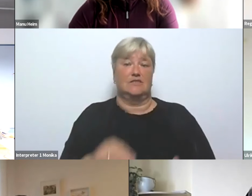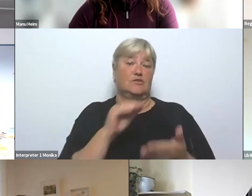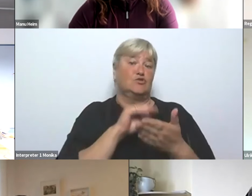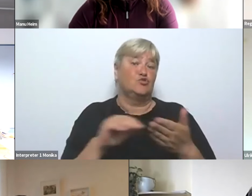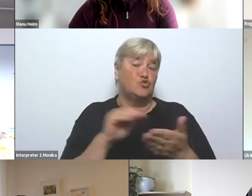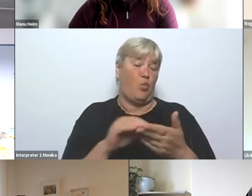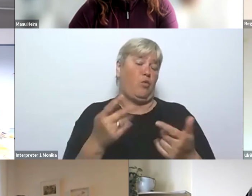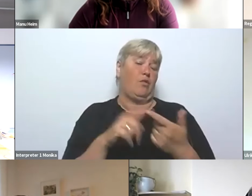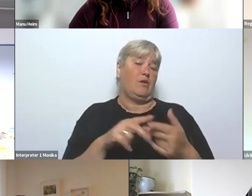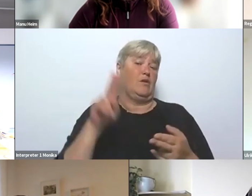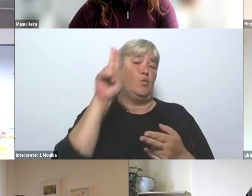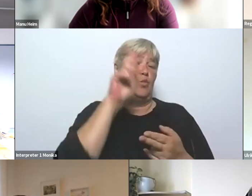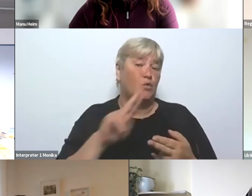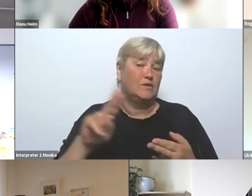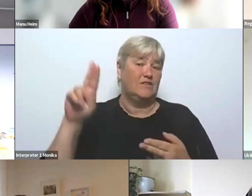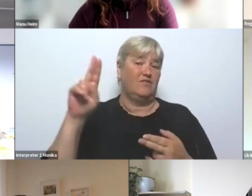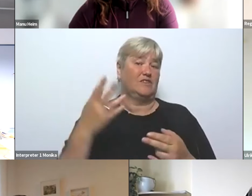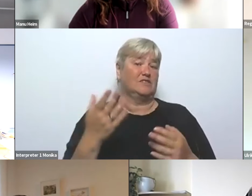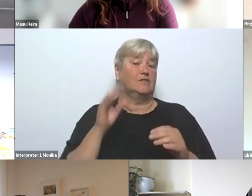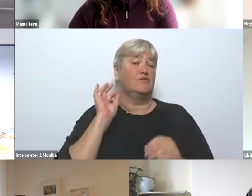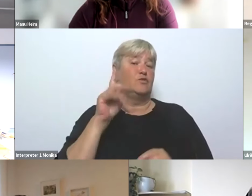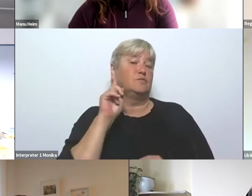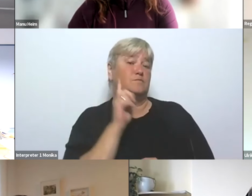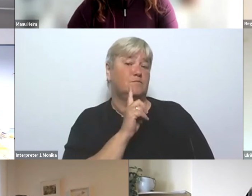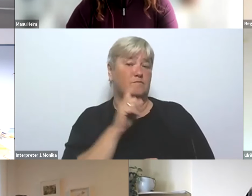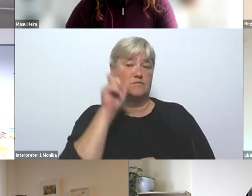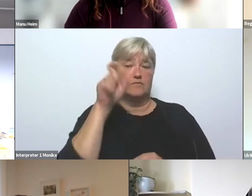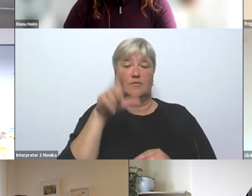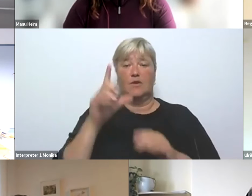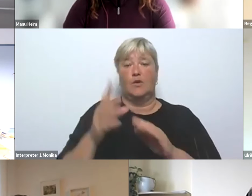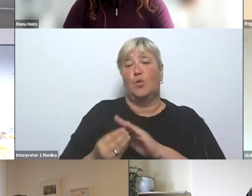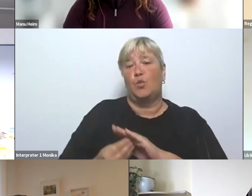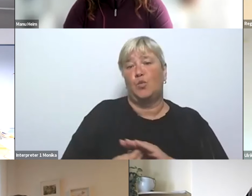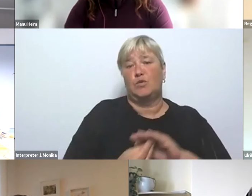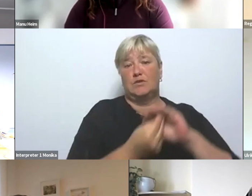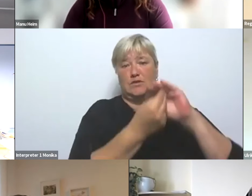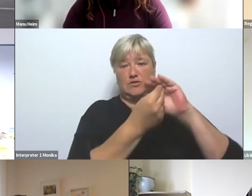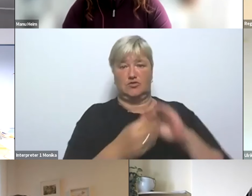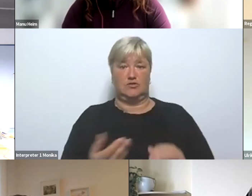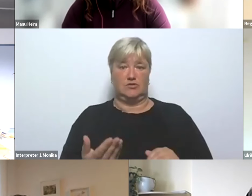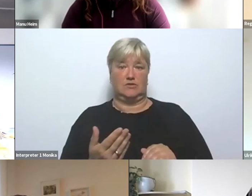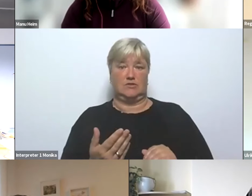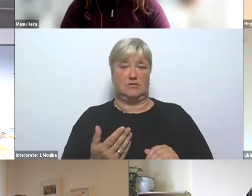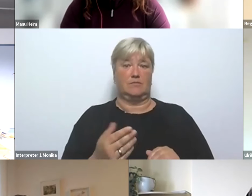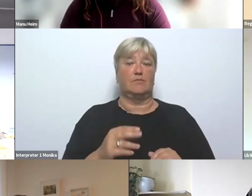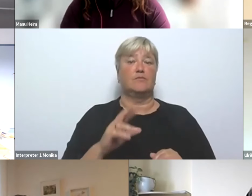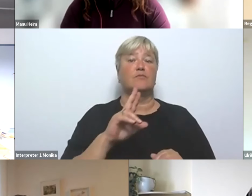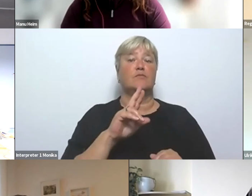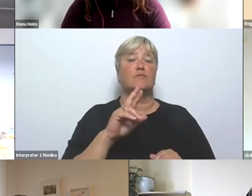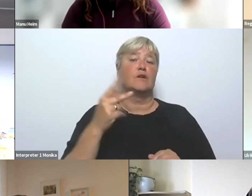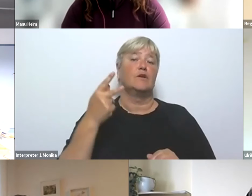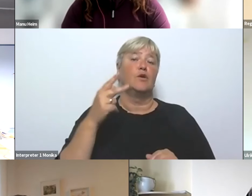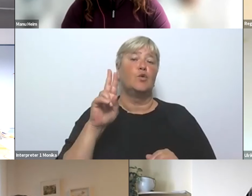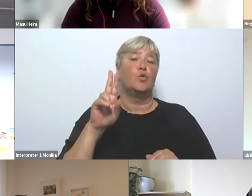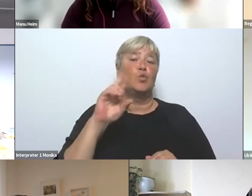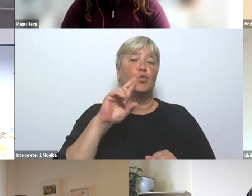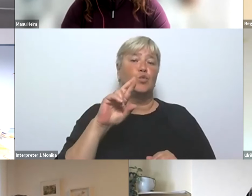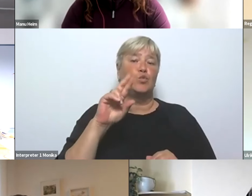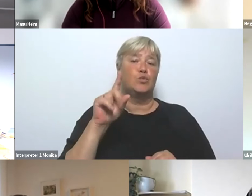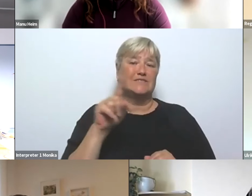Universitäten, um gehörlose Menschen zu unterstützen. Ray Kurzweil mit seiner Reading Machine hat nie gedacht, dass wir in